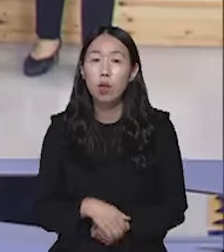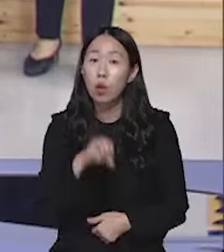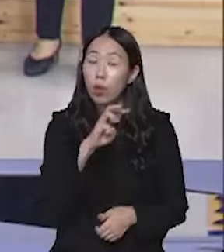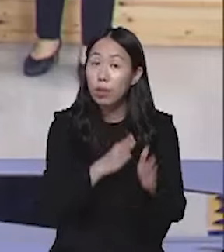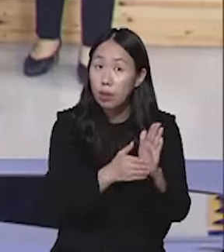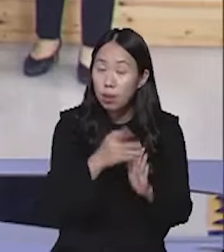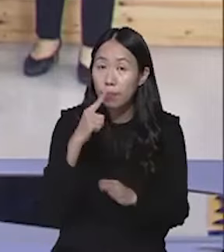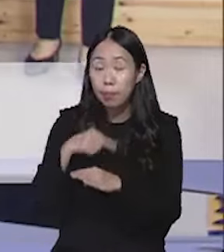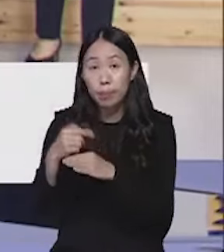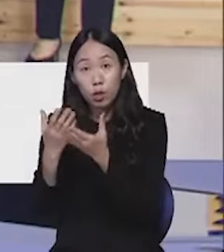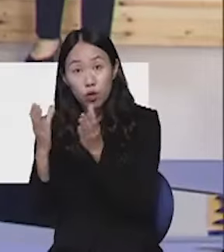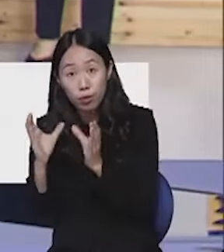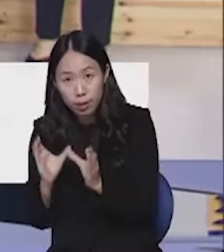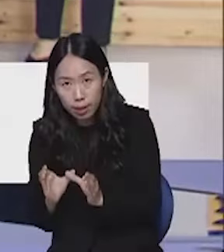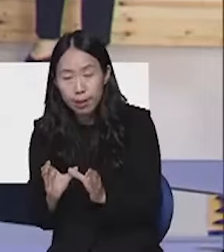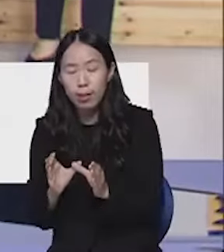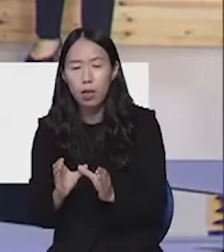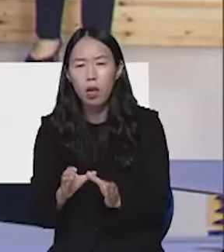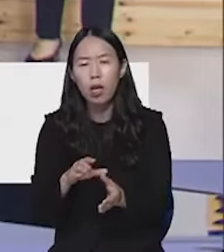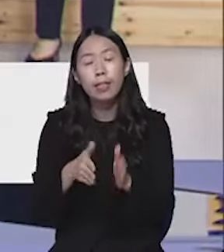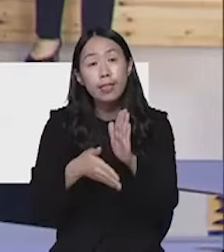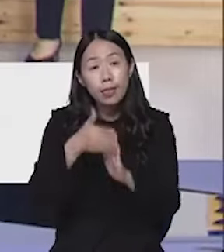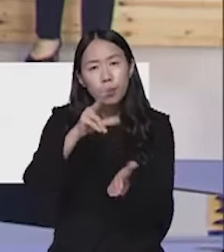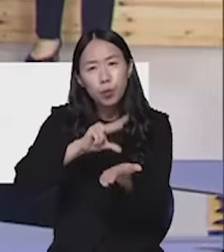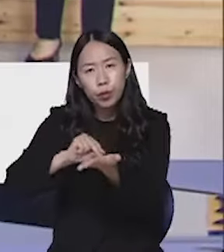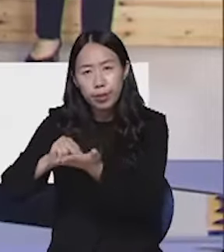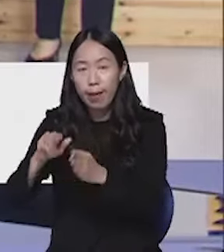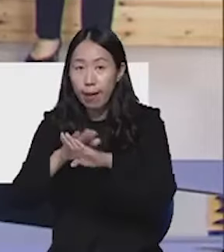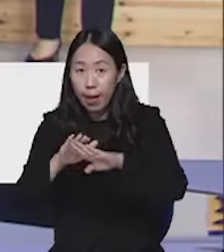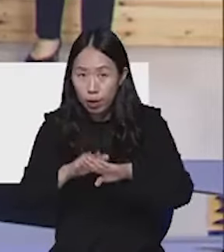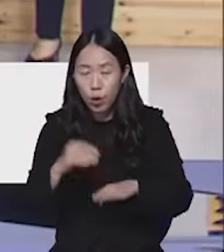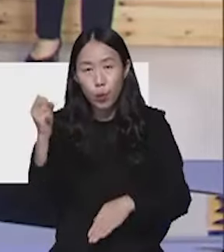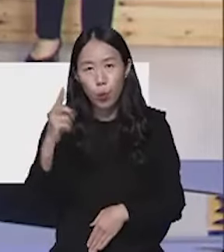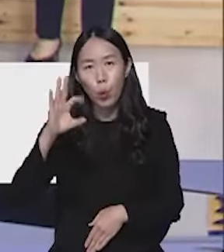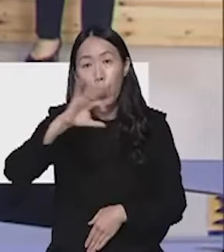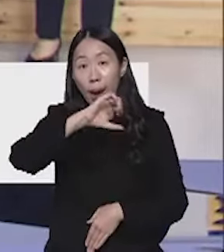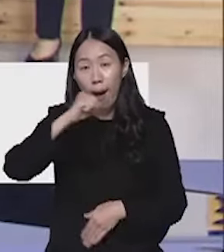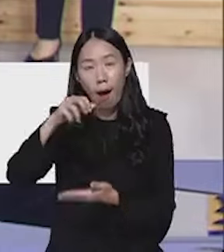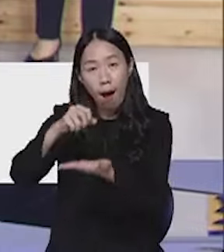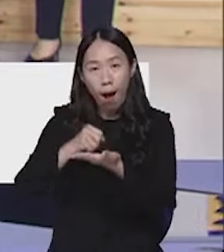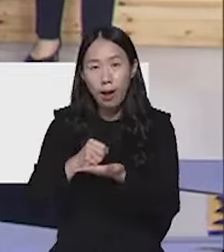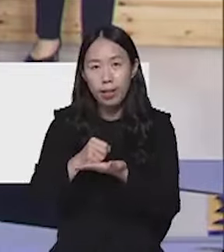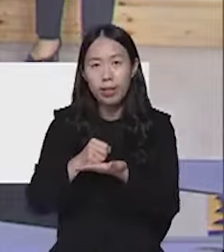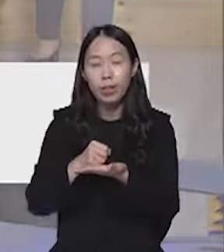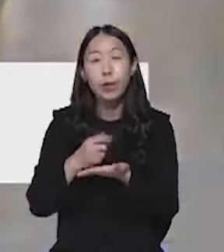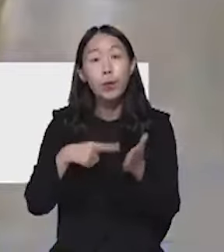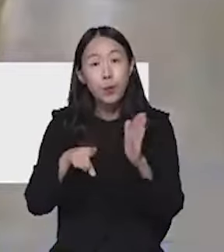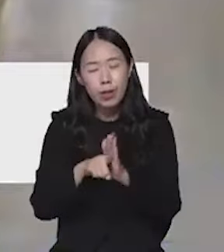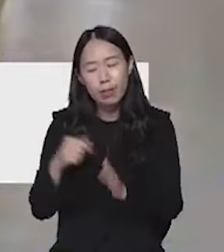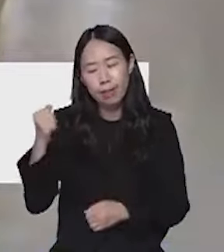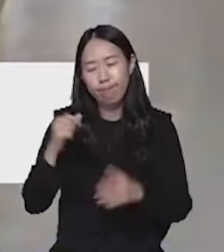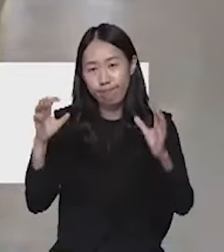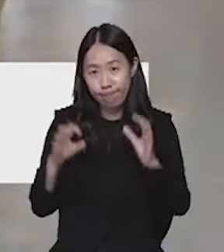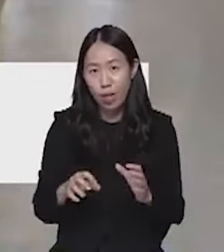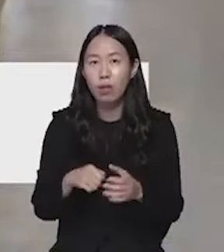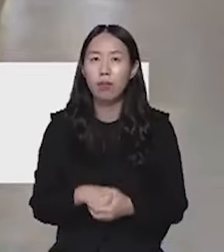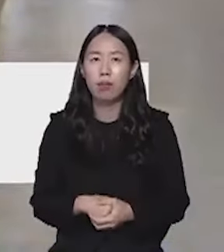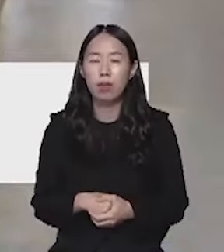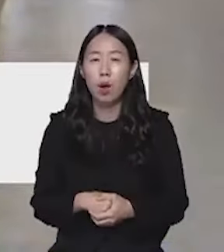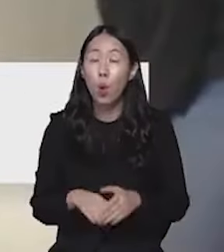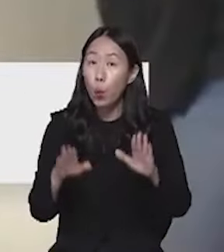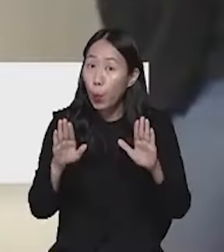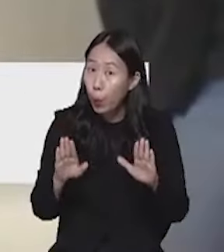광주시와 더불어민주당이 시정 주요 현안 해결과 국비 확보에 힘을 모으기로 했습니다. 광주시는 오늘